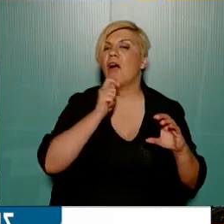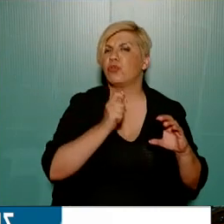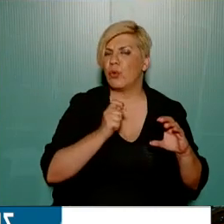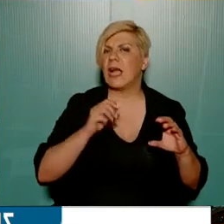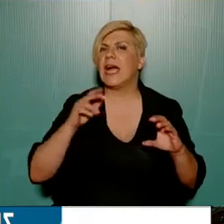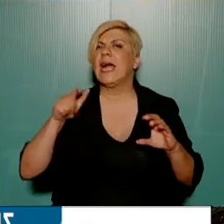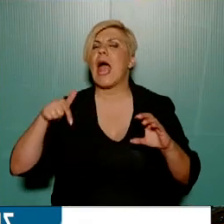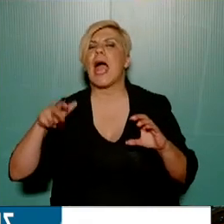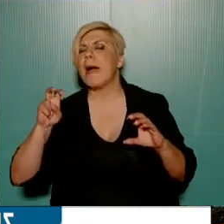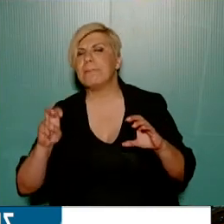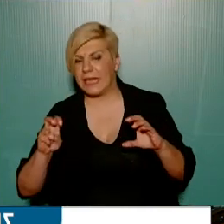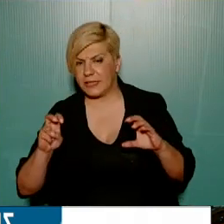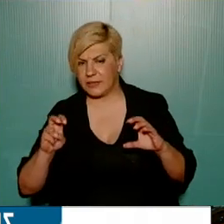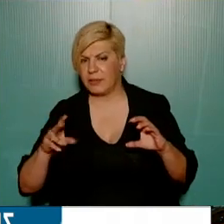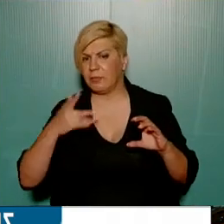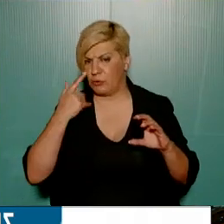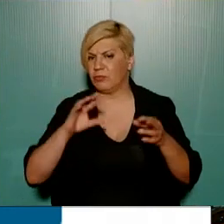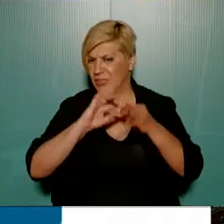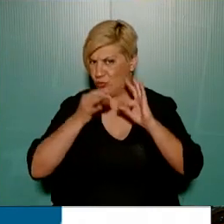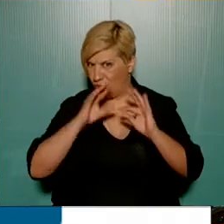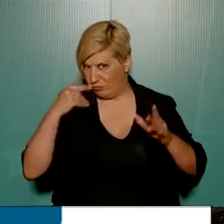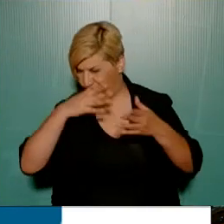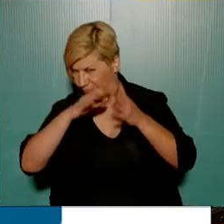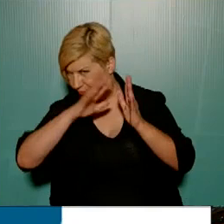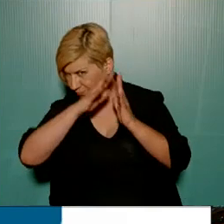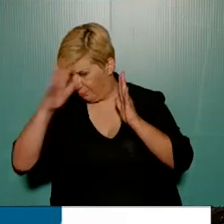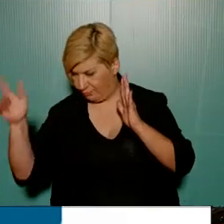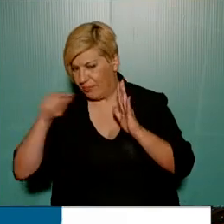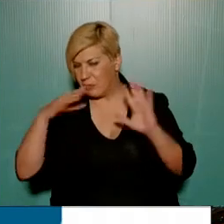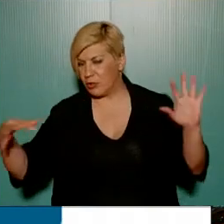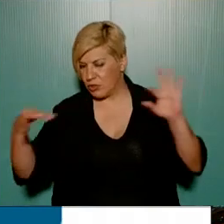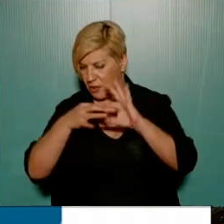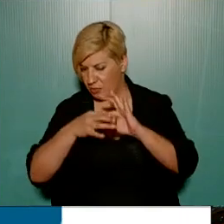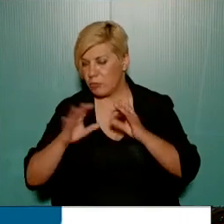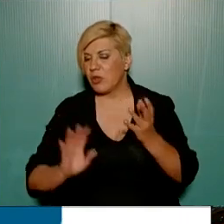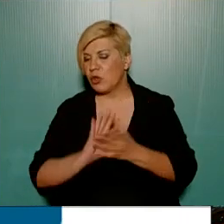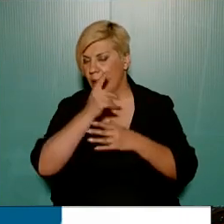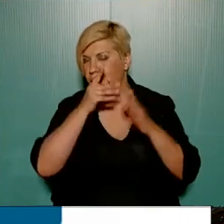οποίο, επειδή έκανες μια πολύ ωραία ιστορική έτσι, αναφορά για να το συνδέσεις με τον ΤΕΠΟ,